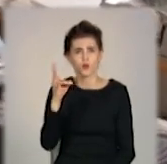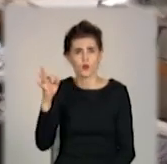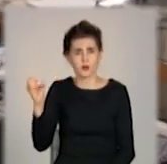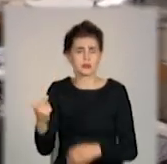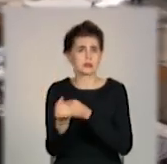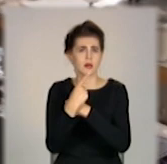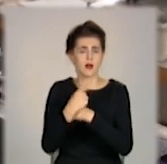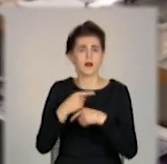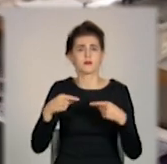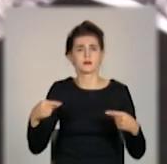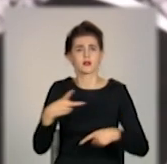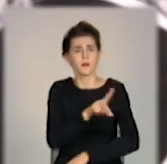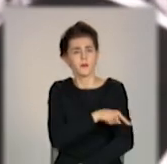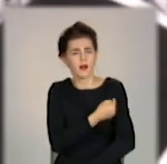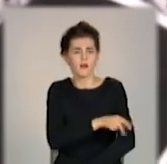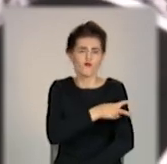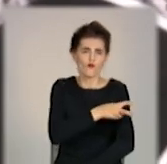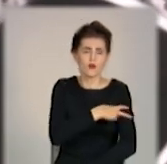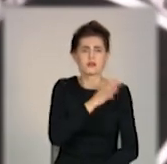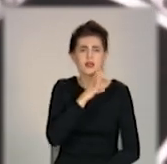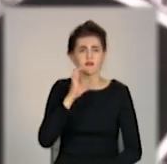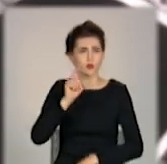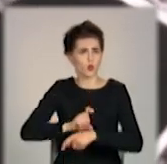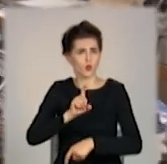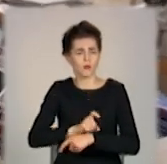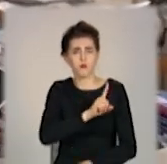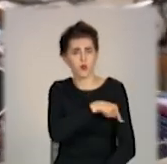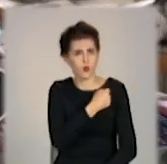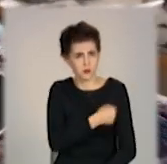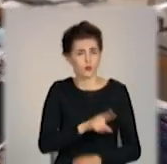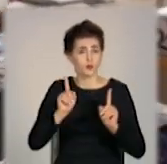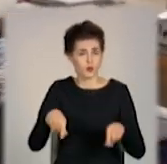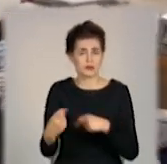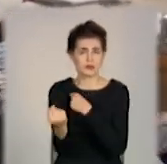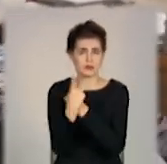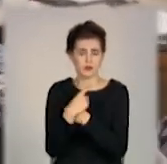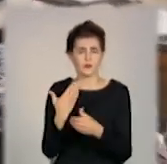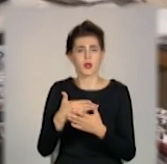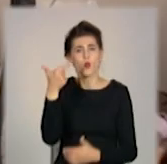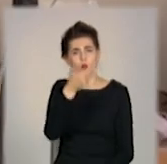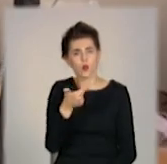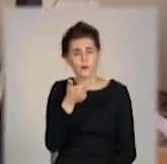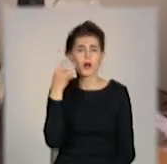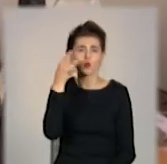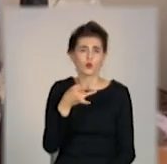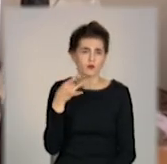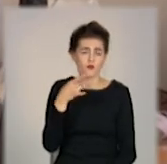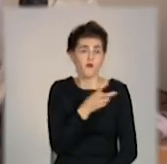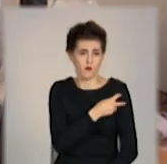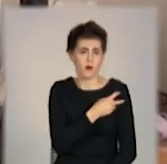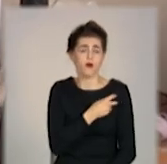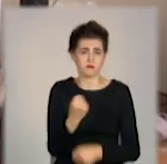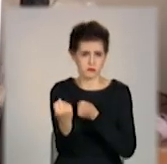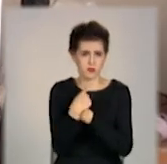маски і медики терапевтичного відділення Сєвєродонецької лікарні. Больницю. Голубенькі і розоньки. Врачі заказують за